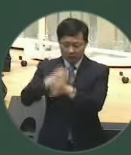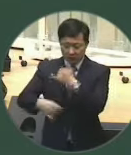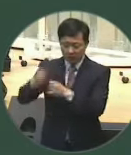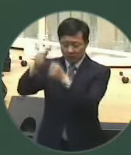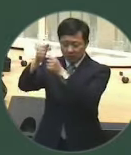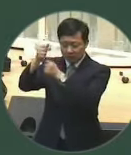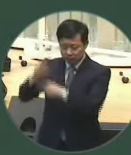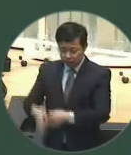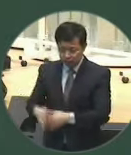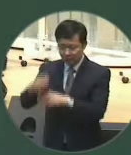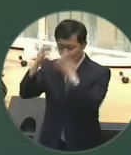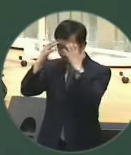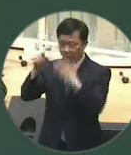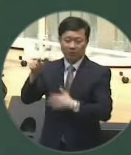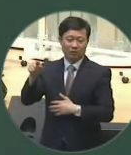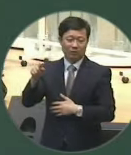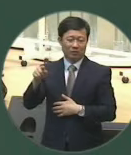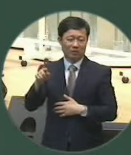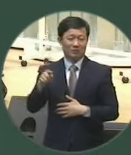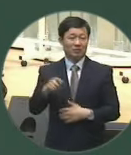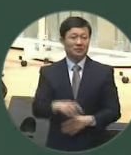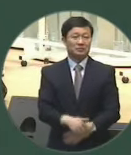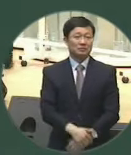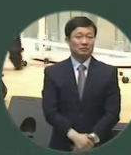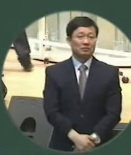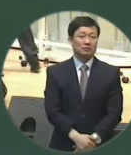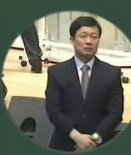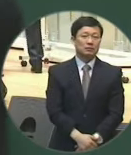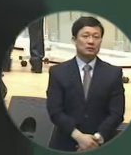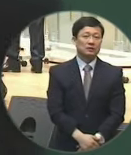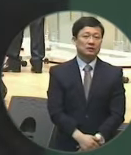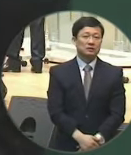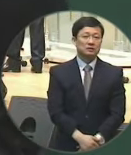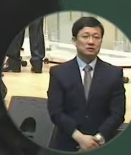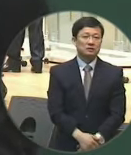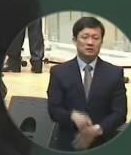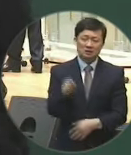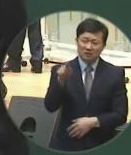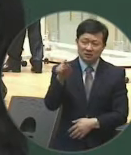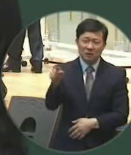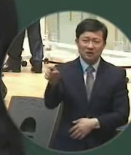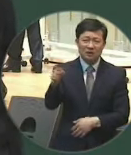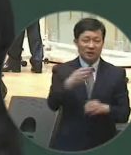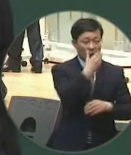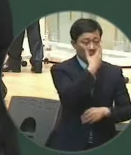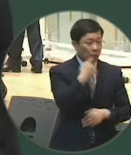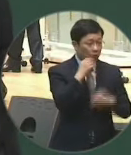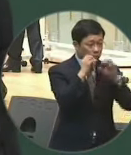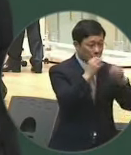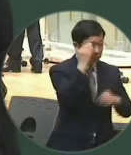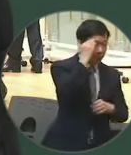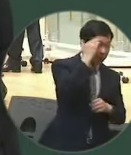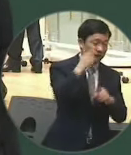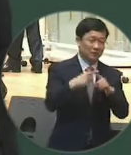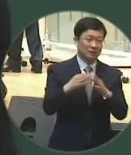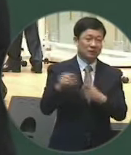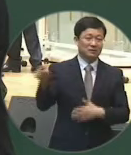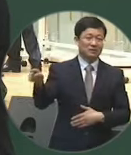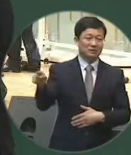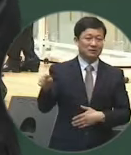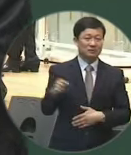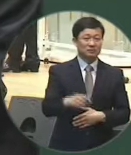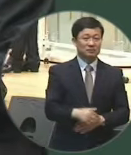교회를 위한 기도 안 하고 그 따라간 거요. They never prayed for the church. They just followed along. 이게 복음 막는 교회였어요. But it was a church that blocked the